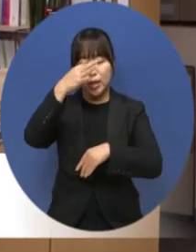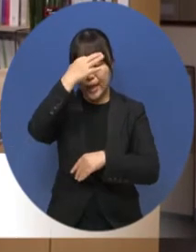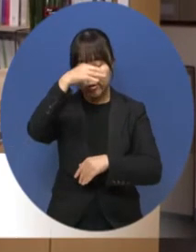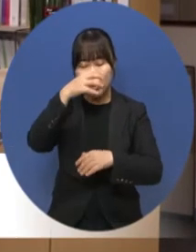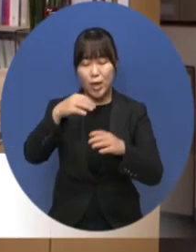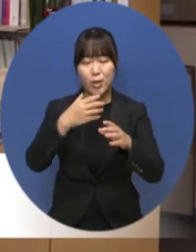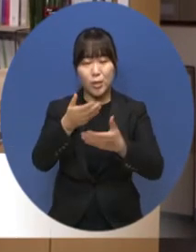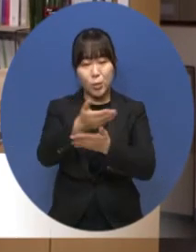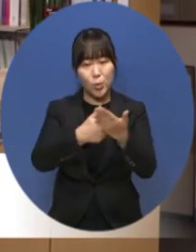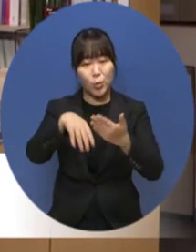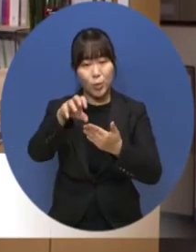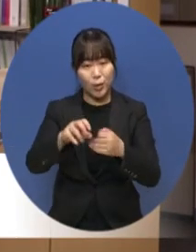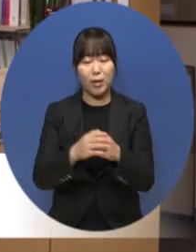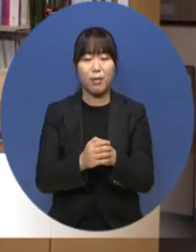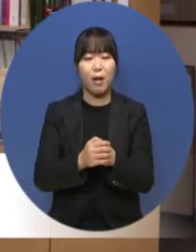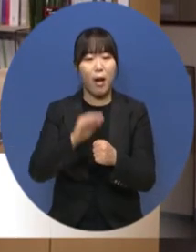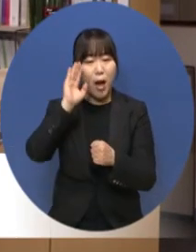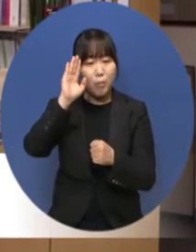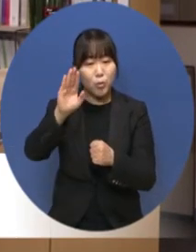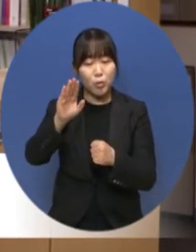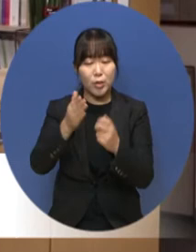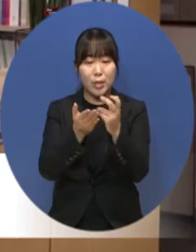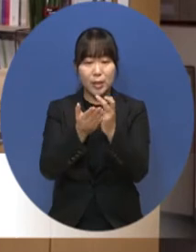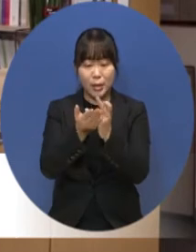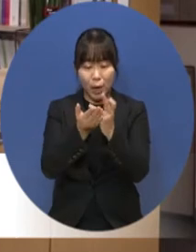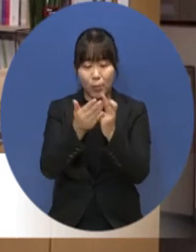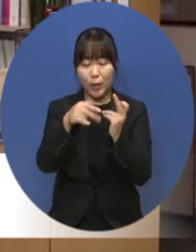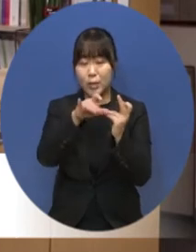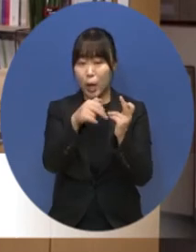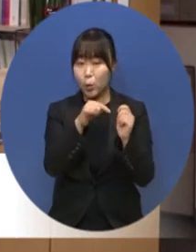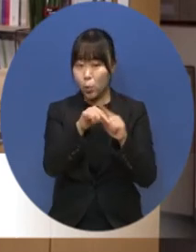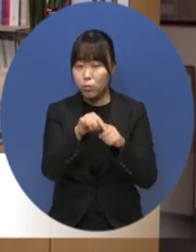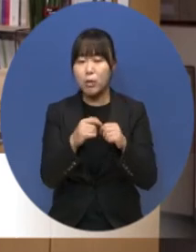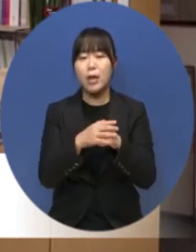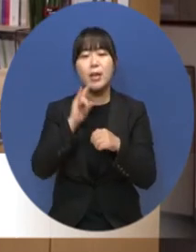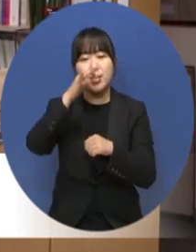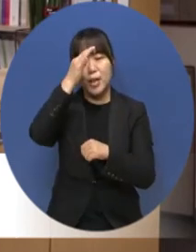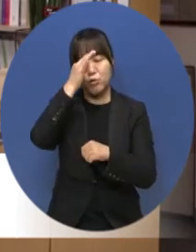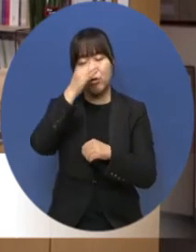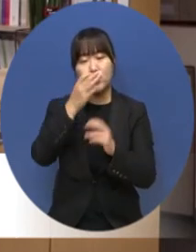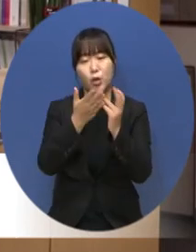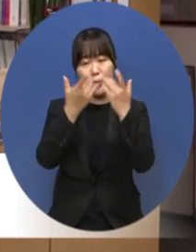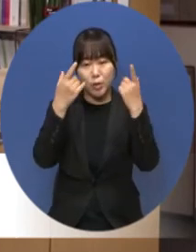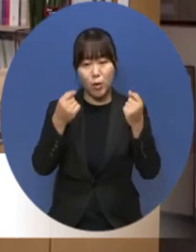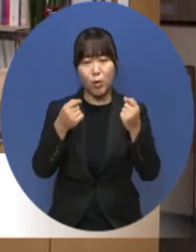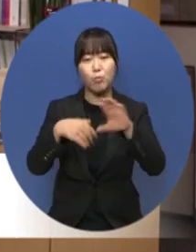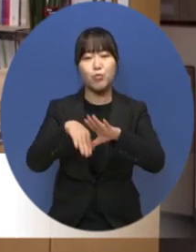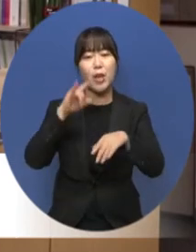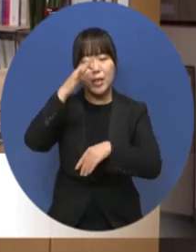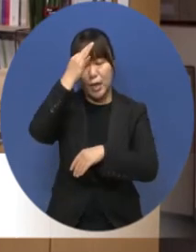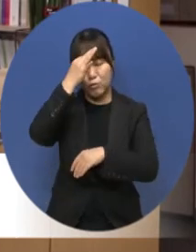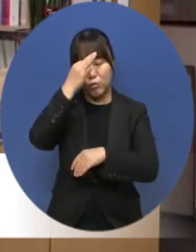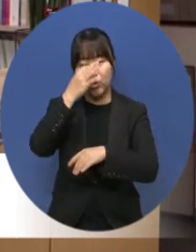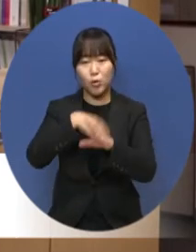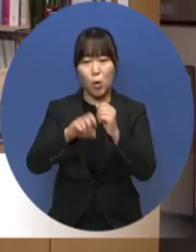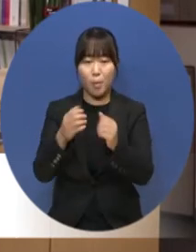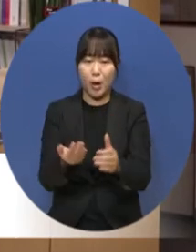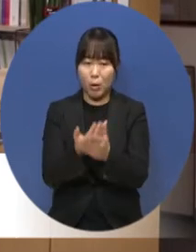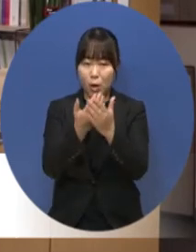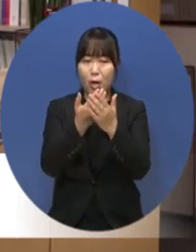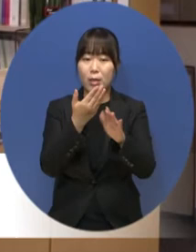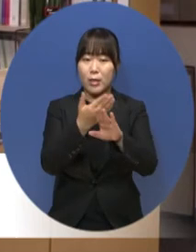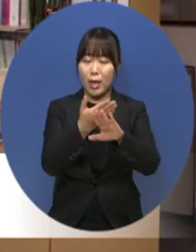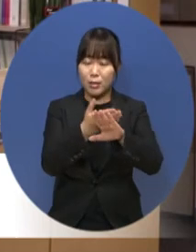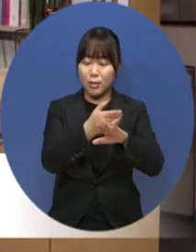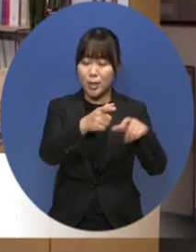우리 시에서는 앞으로도 이 장도 예술의 섬이 여수의 문화예술 수준을 올리고 우리 지역 작가들과 다른 지역 작가들의